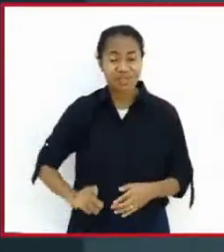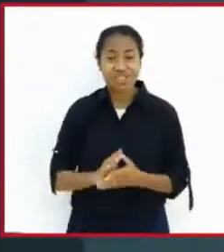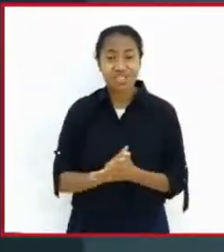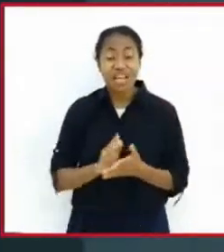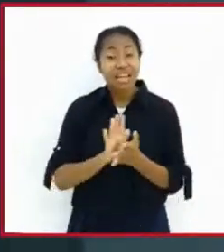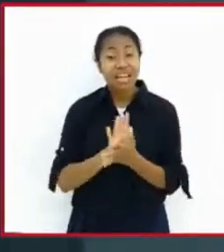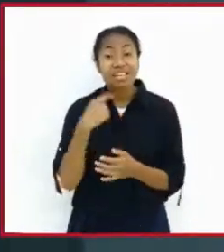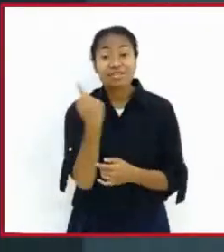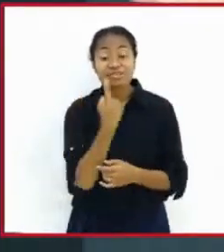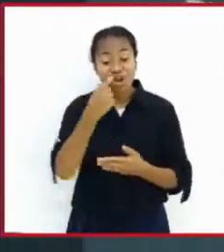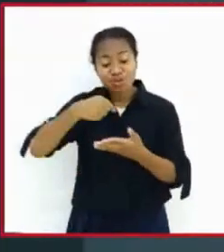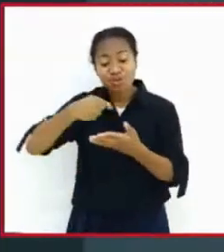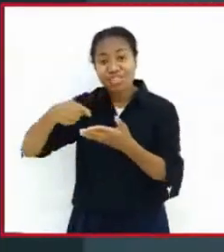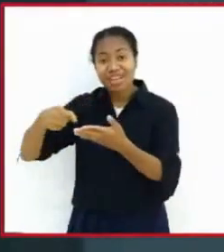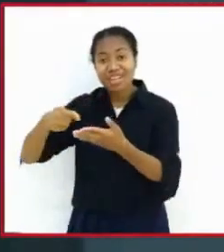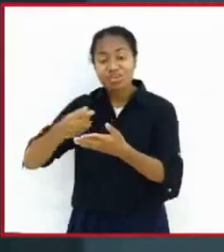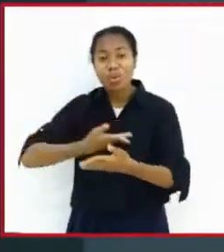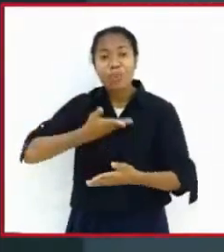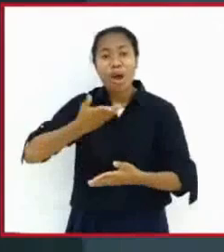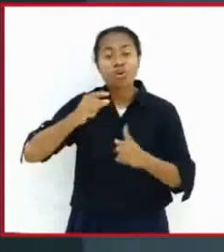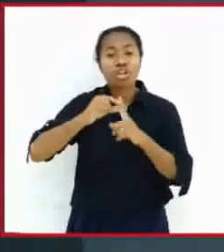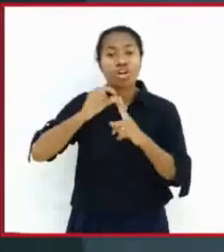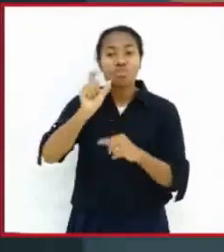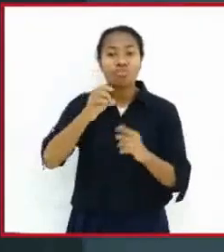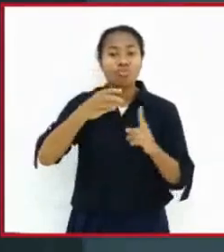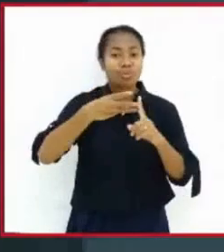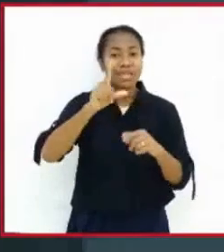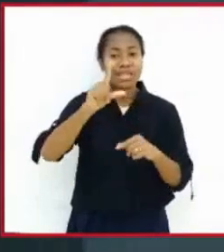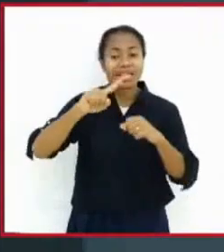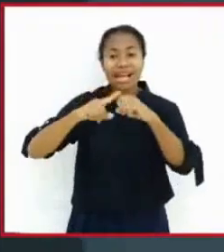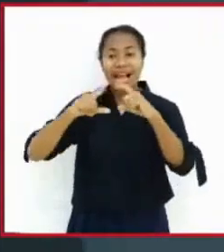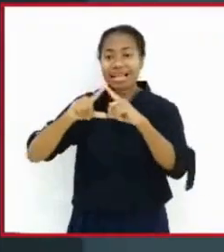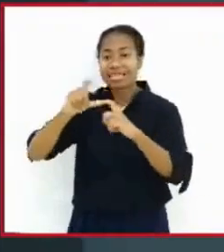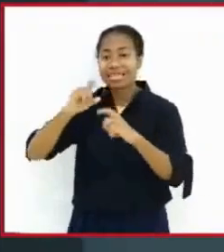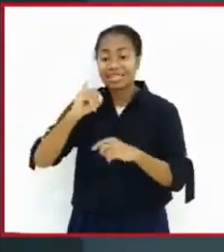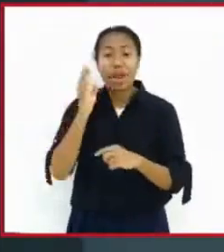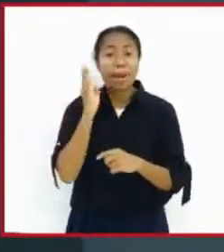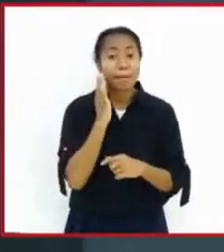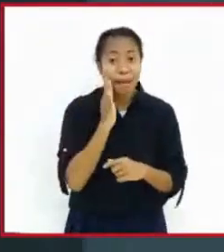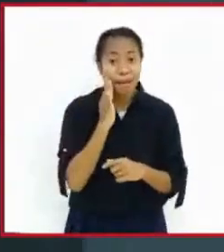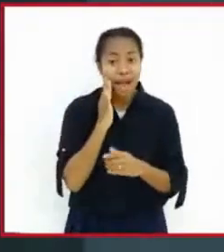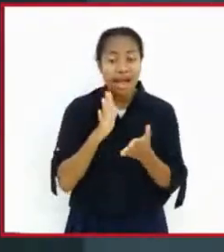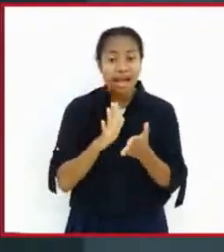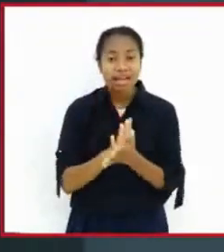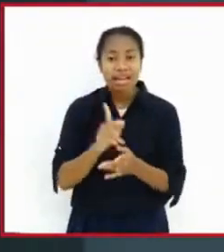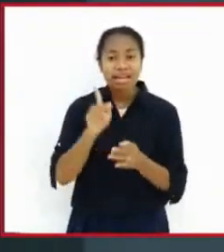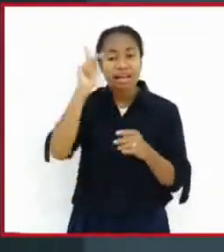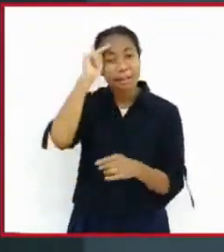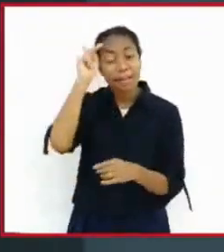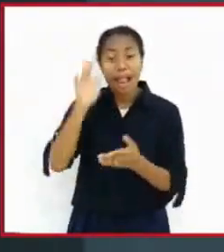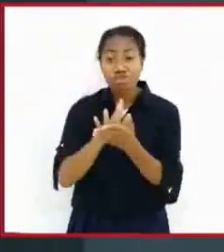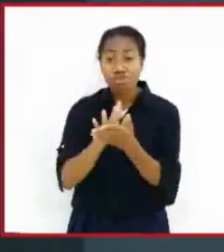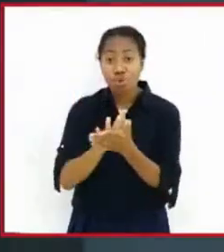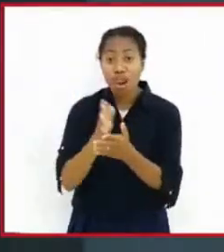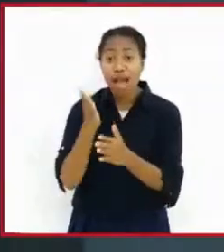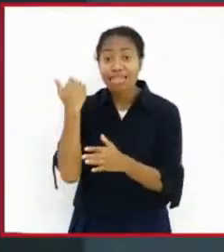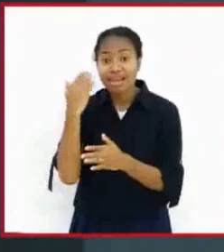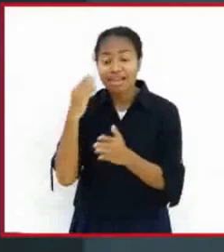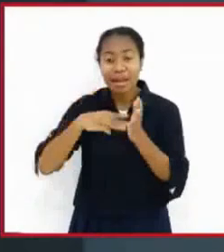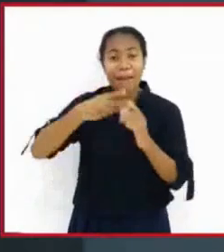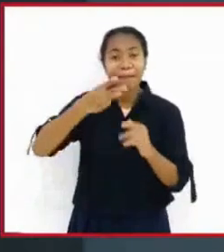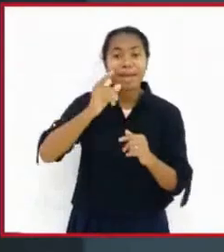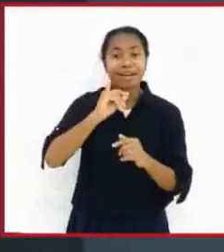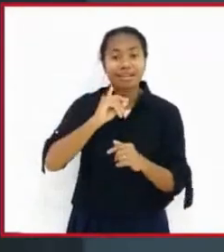tulisannya itu dipublikasikan oleh mamanya dan juga kepala sekolah maryland dan saudara